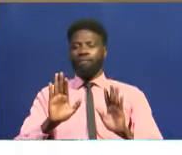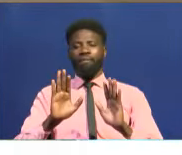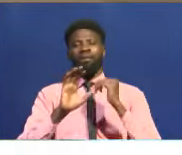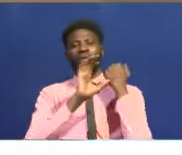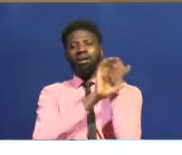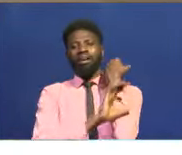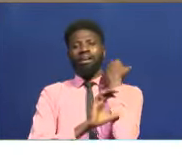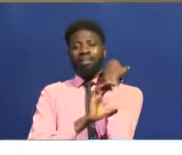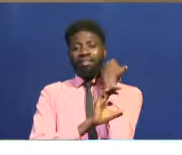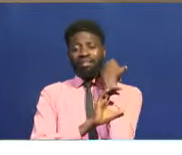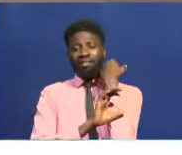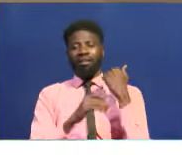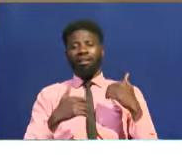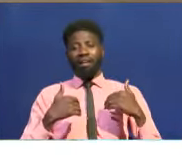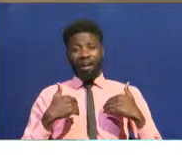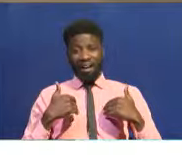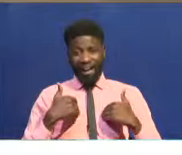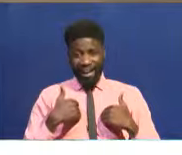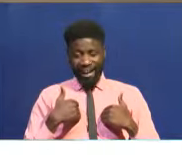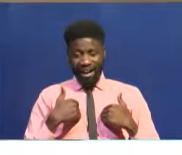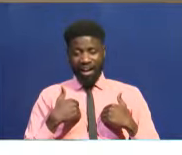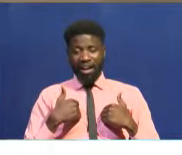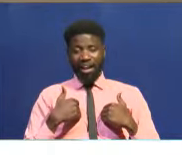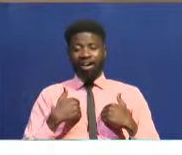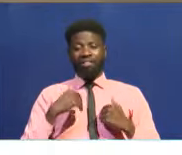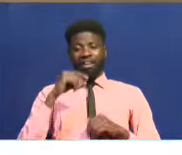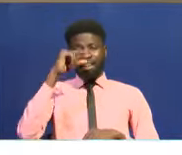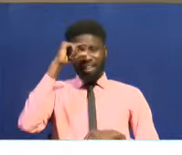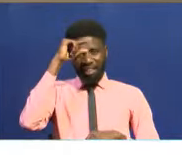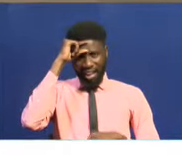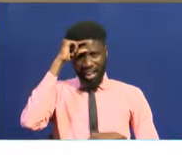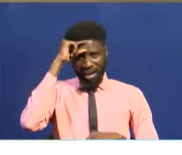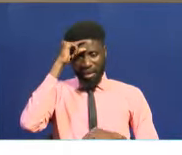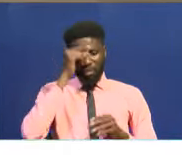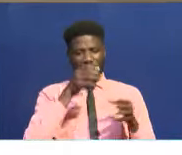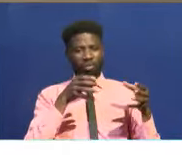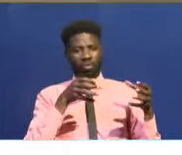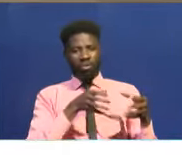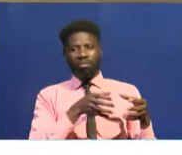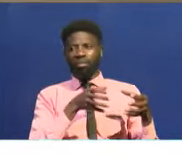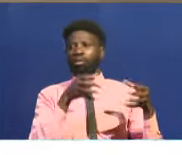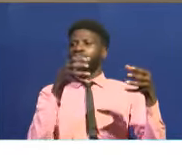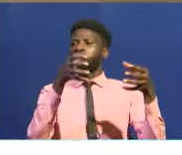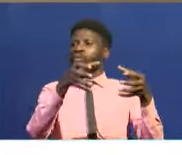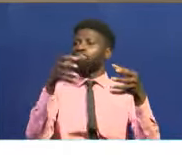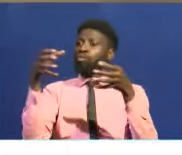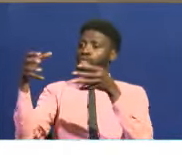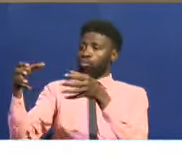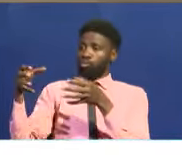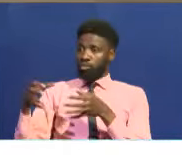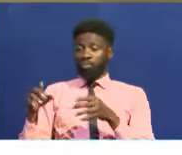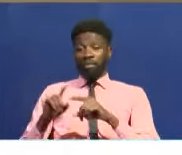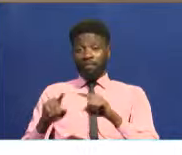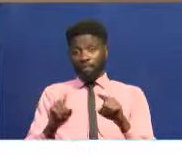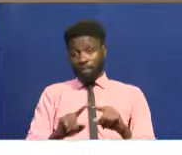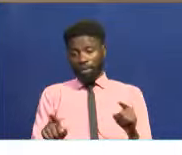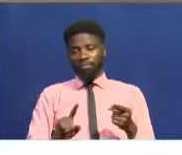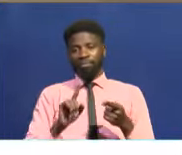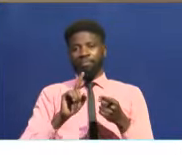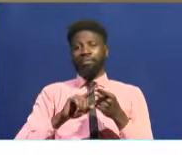Kuna vitengo mbalimbali vya kiserikali ama taasisi mbalimbali. Kuna executive